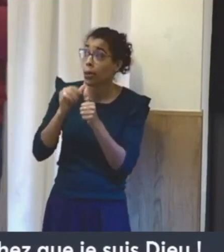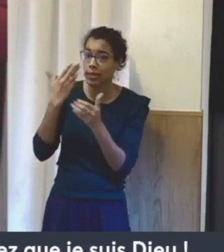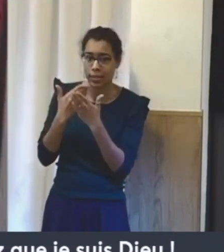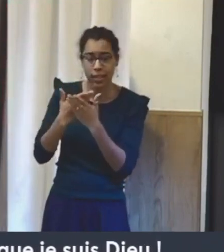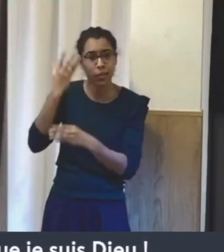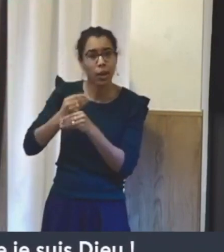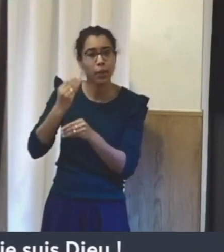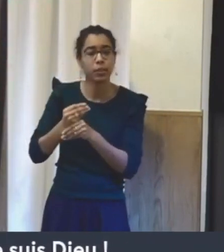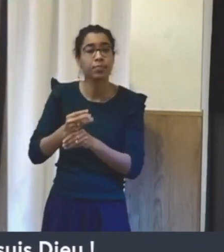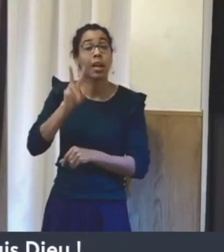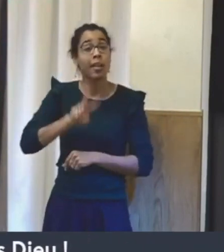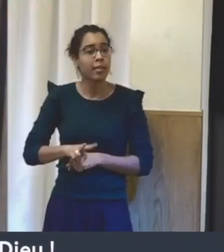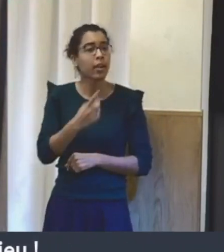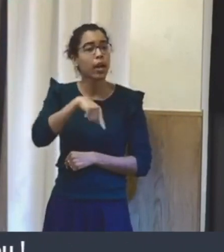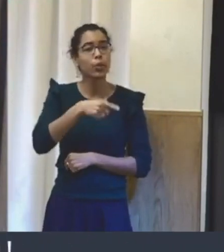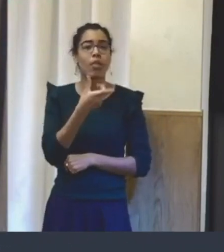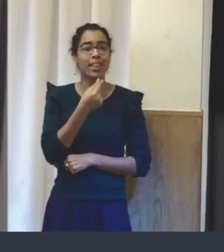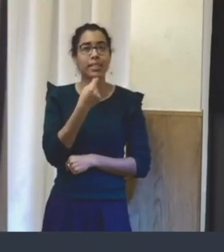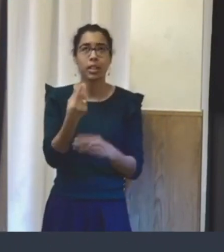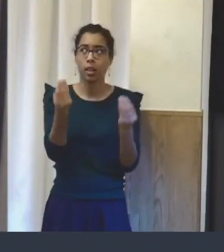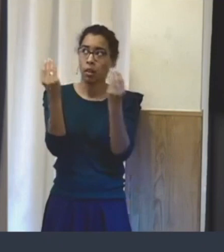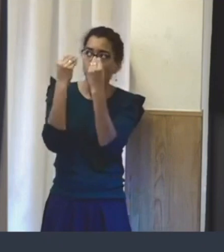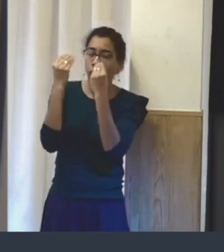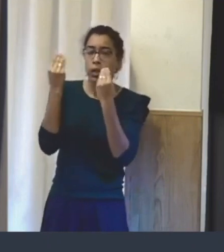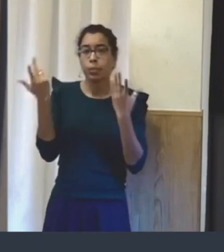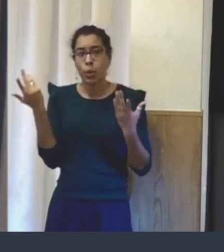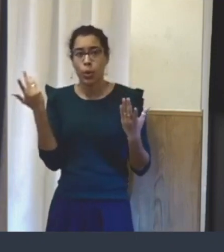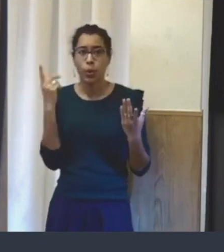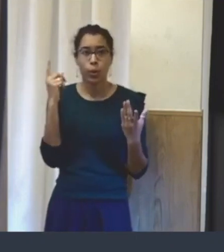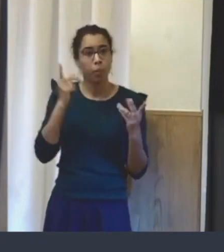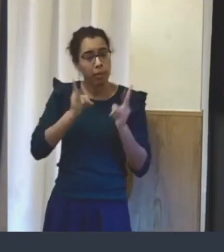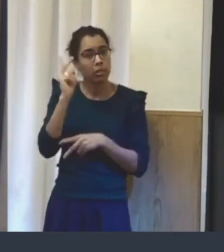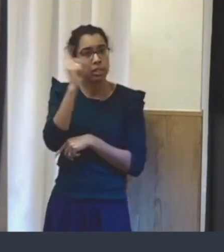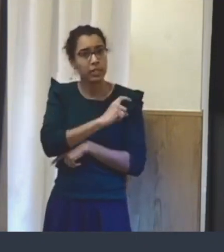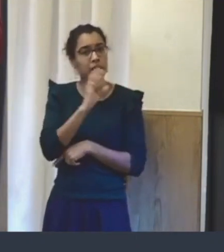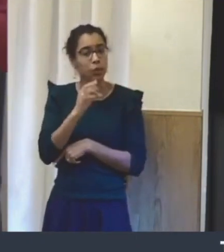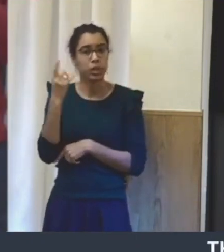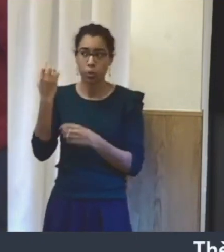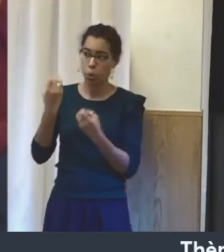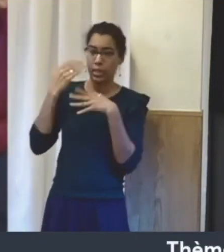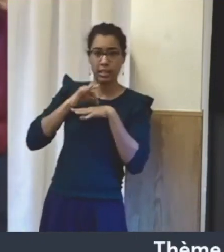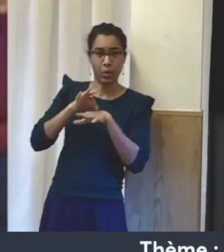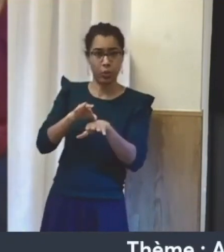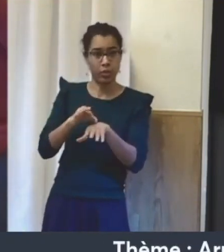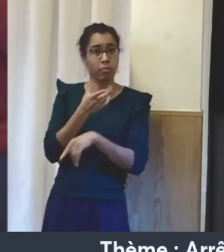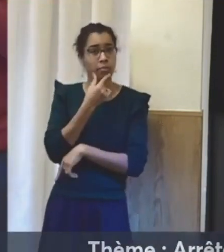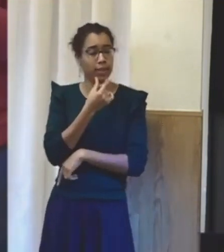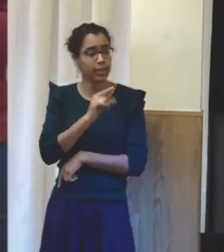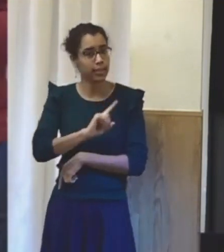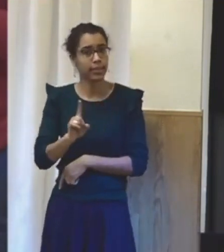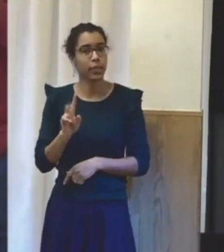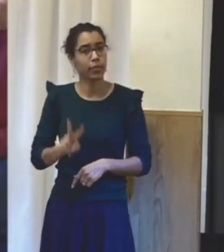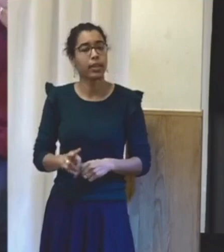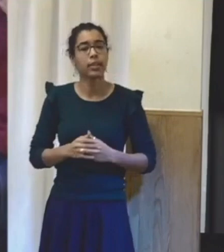Il n'est pas facile pour nous d'être enseignés et d'accepter d'être conduits par Dieu. Hein. Ce n'est pas évident hein,